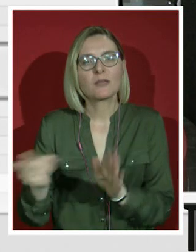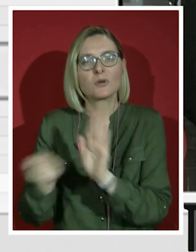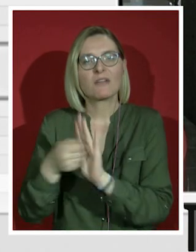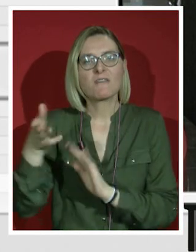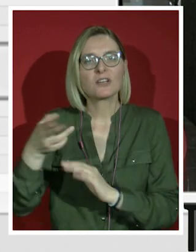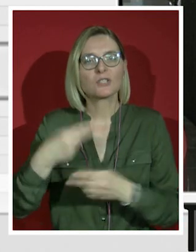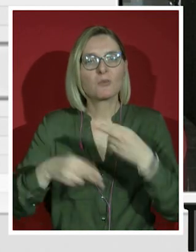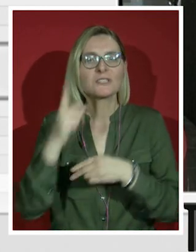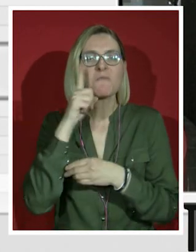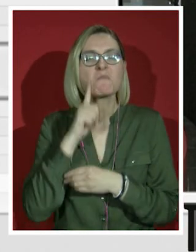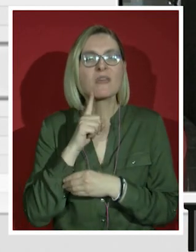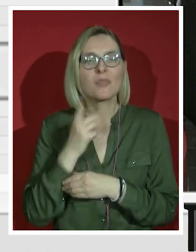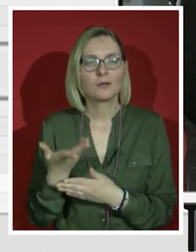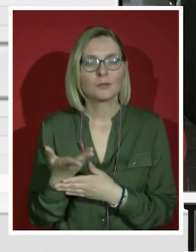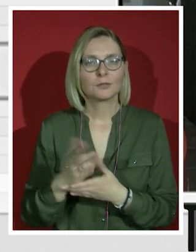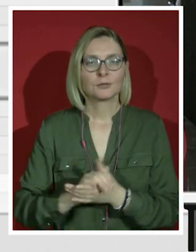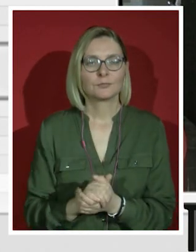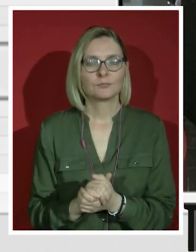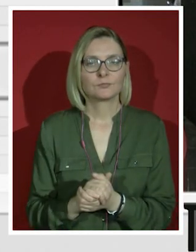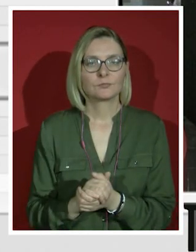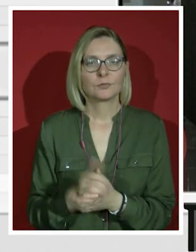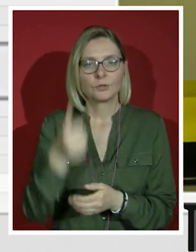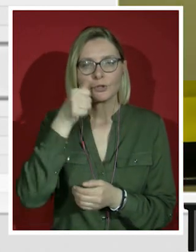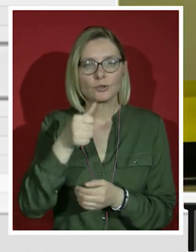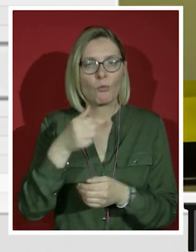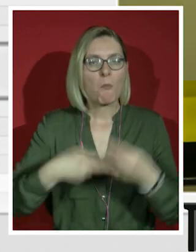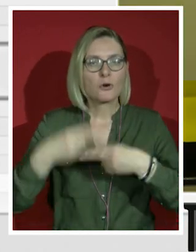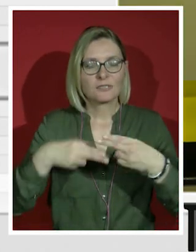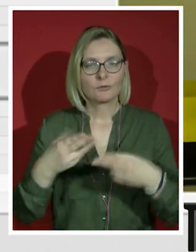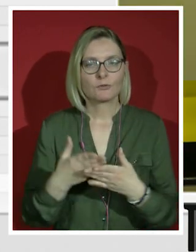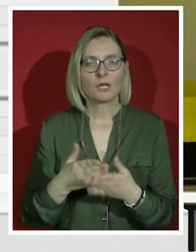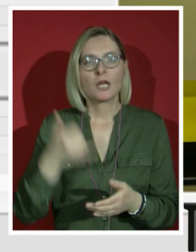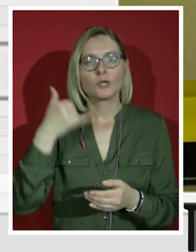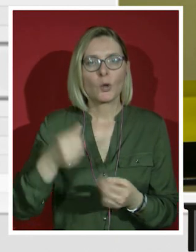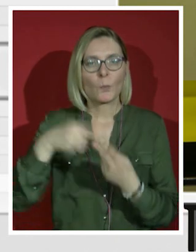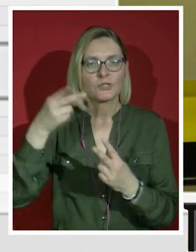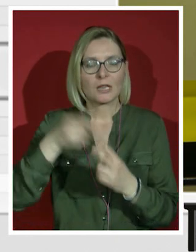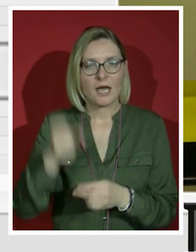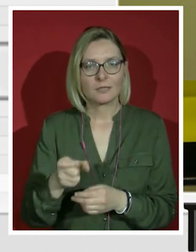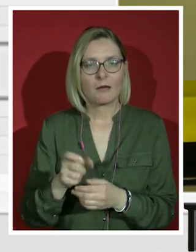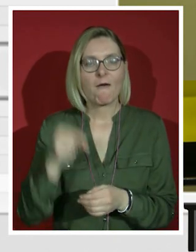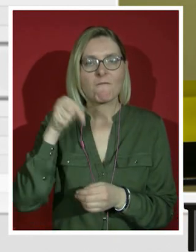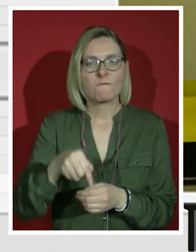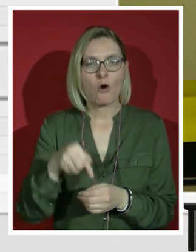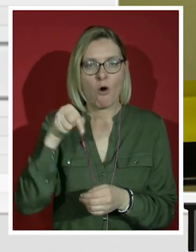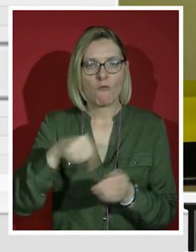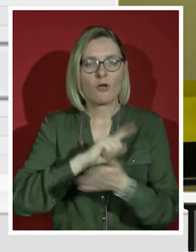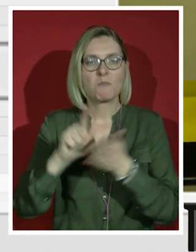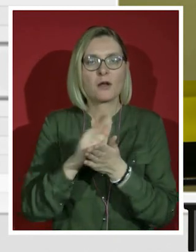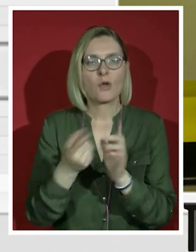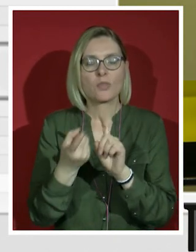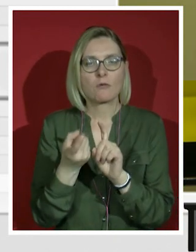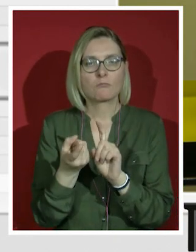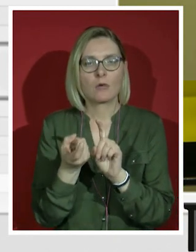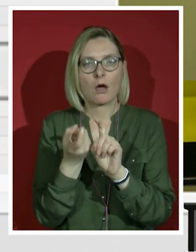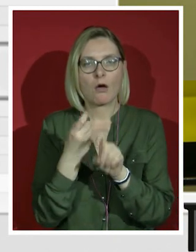производи и што се произведувате? Доколку пчеларите во овој период од, да